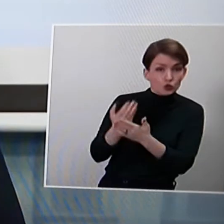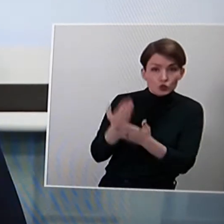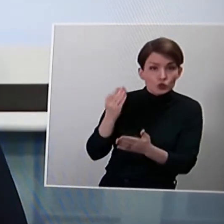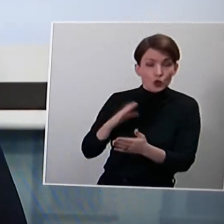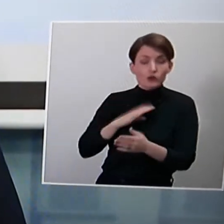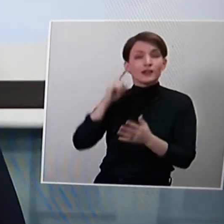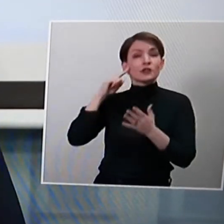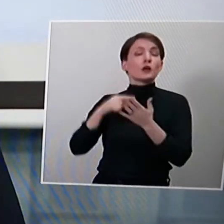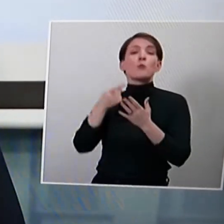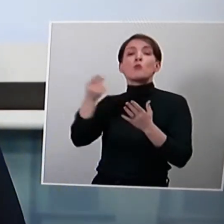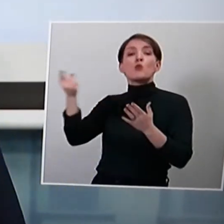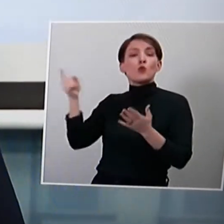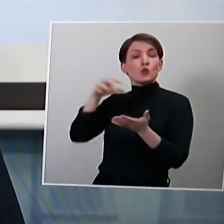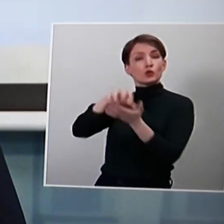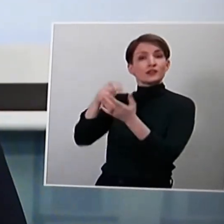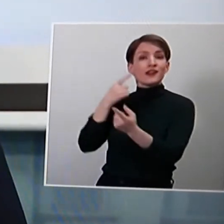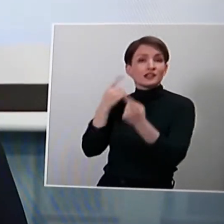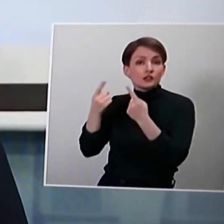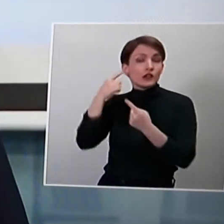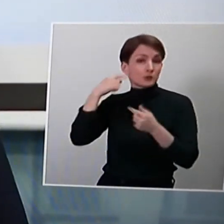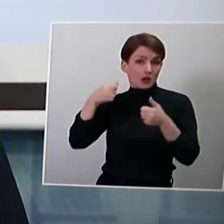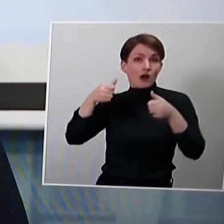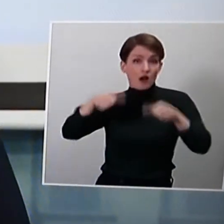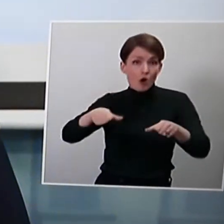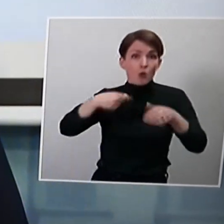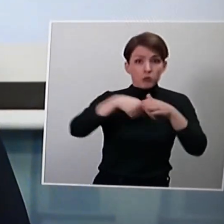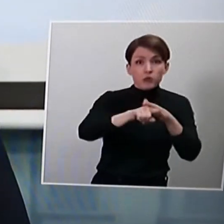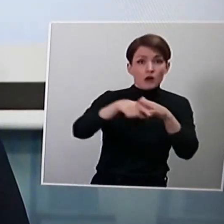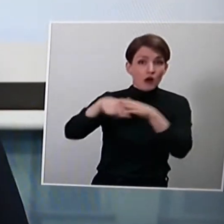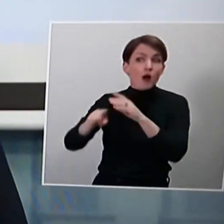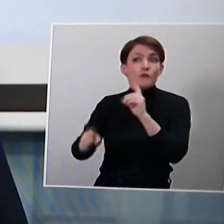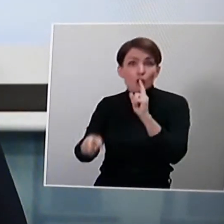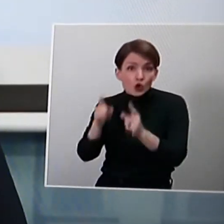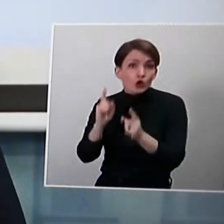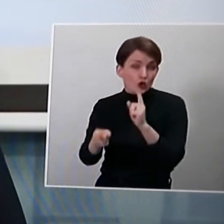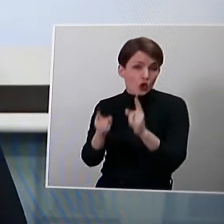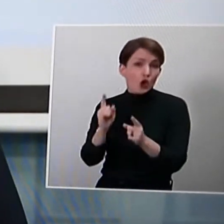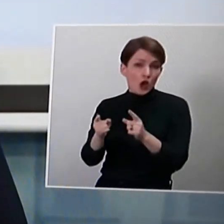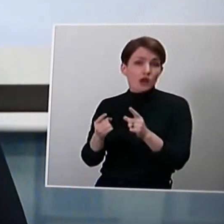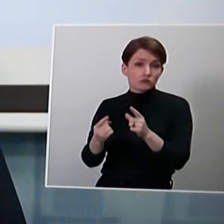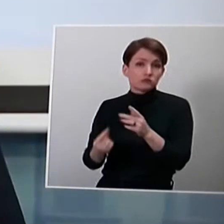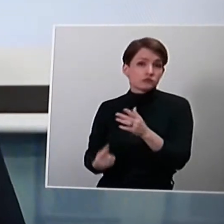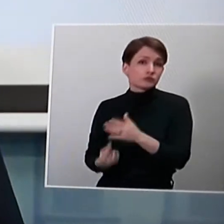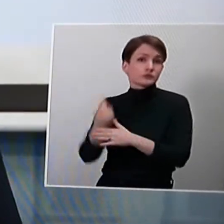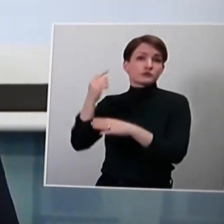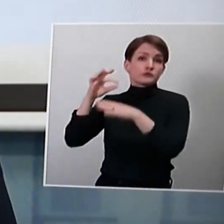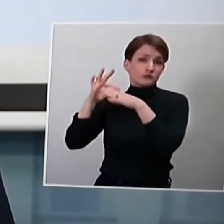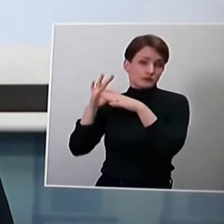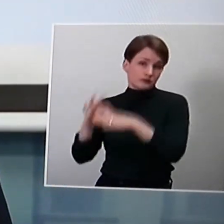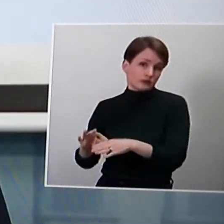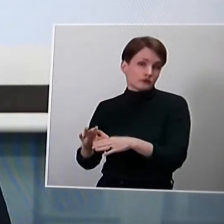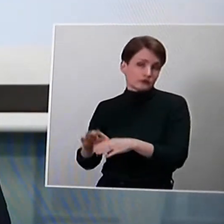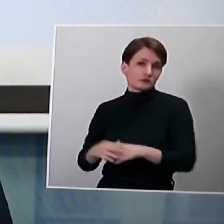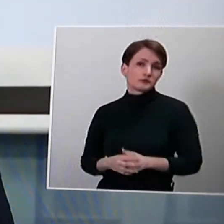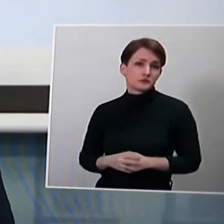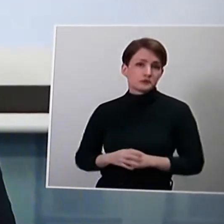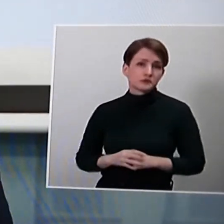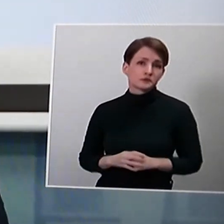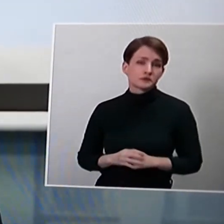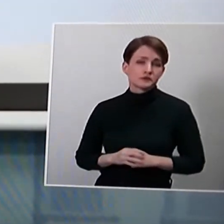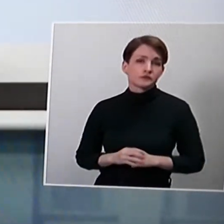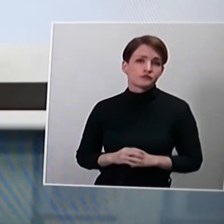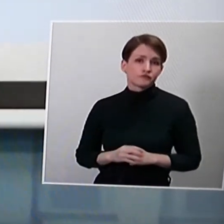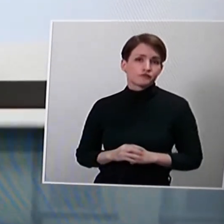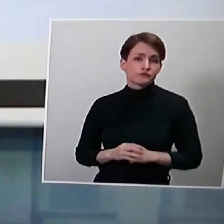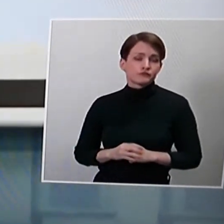asioinnit yhteiskunnassa, vaikkapa kaupassa käynti, sitten saattavat aiheuttaa tämän altistumisen.